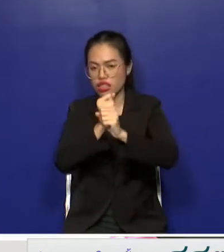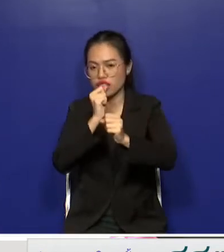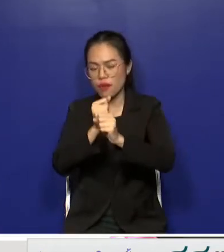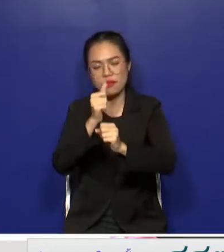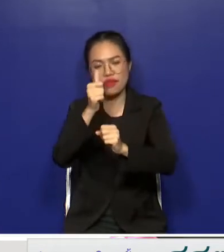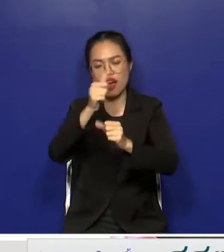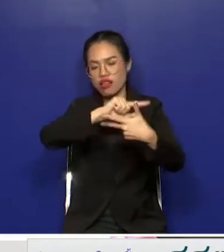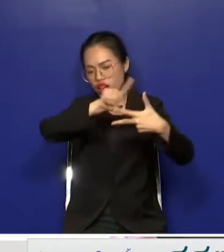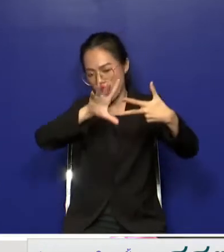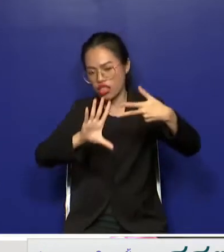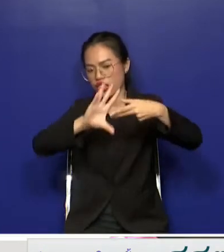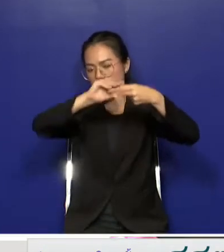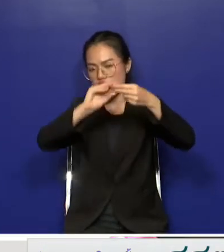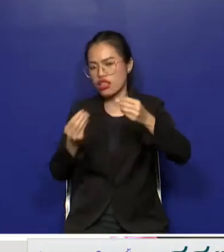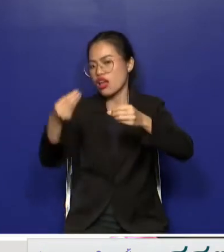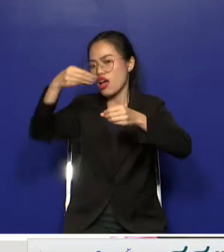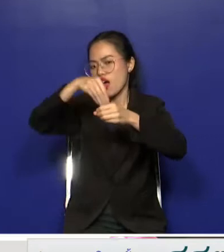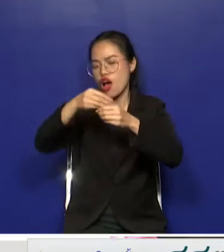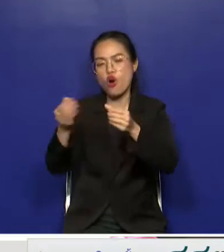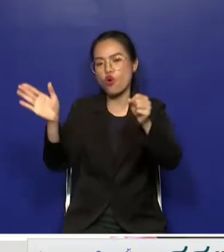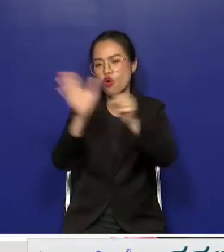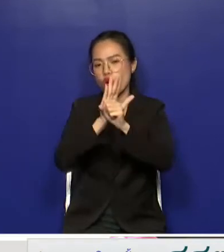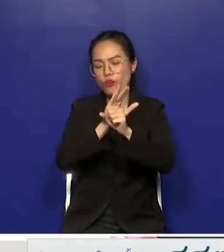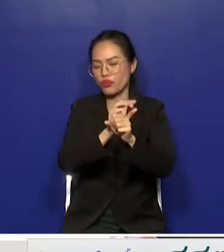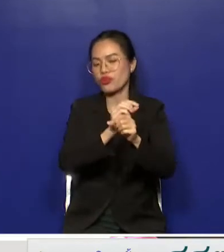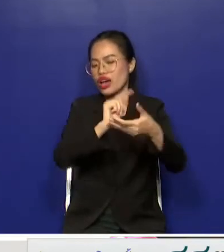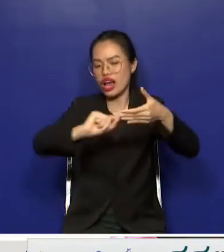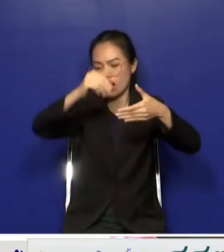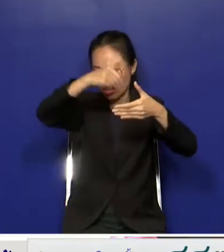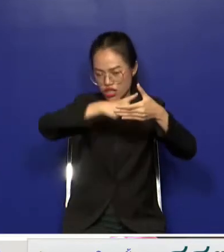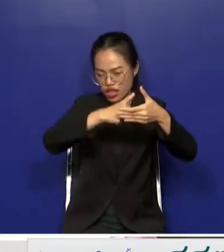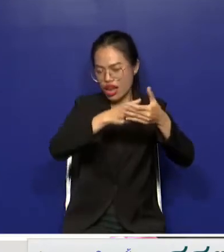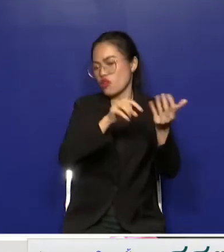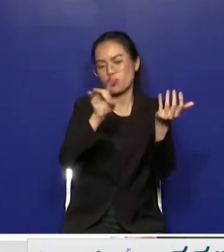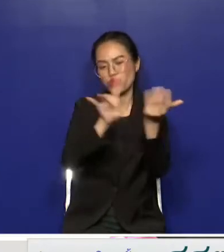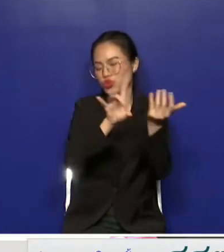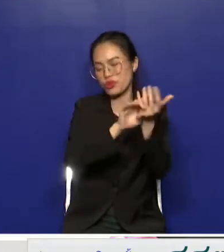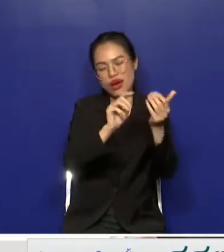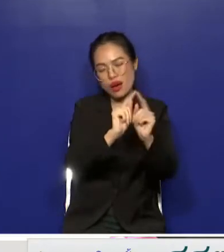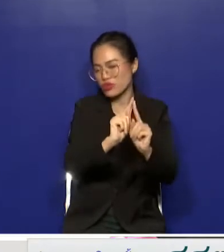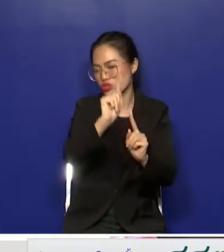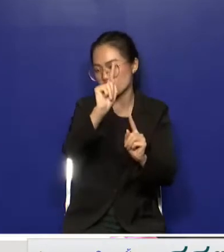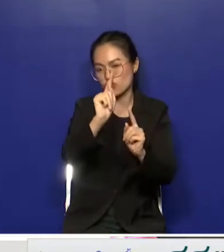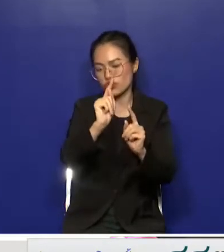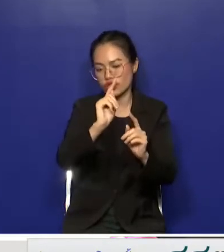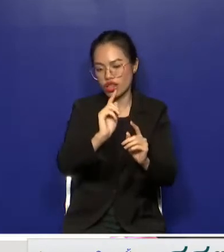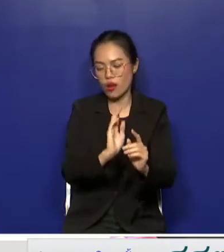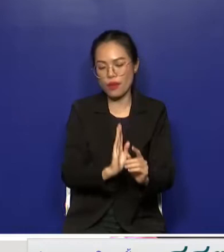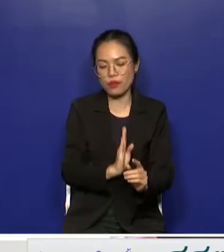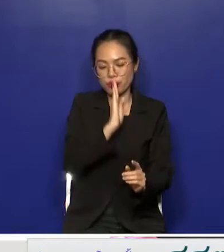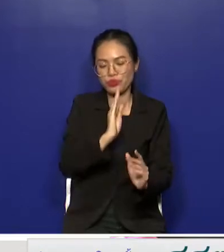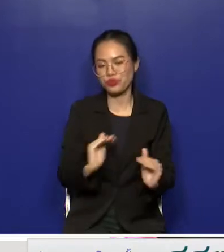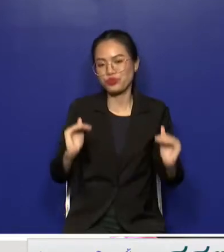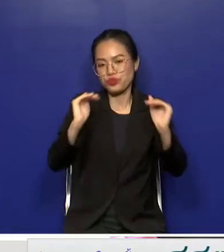้นะครับการเลืตั้งจะมีคามคุ้มค่าเกิดประโยน์สูงสุดและก็ปล่งใสสุจรตและเที่ยงทำ